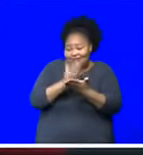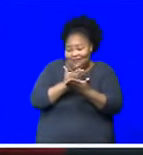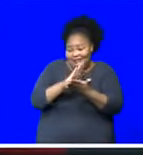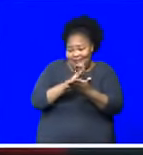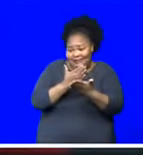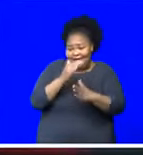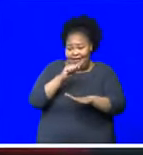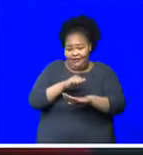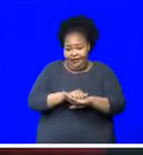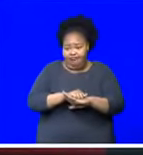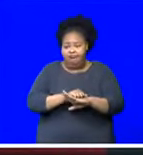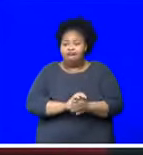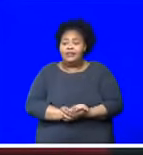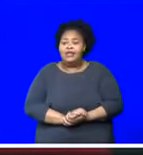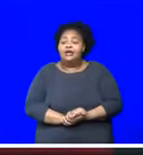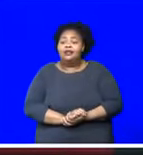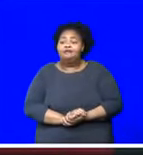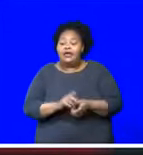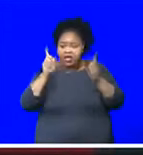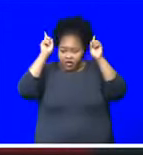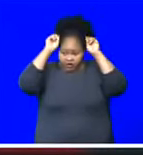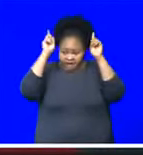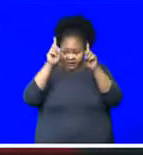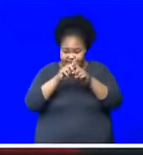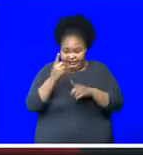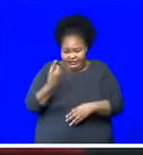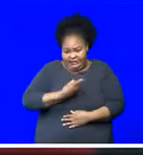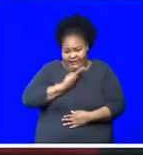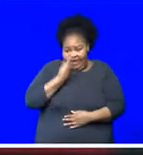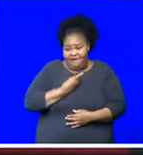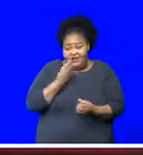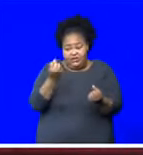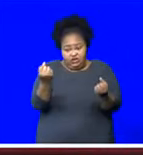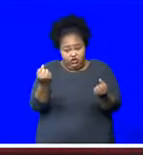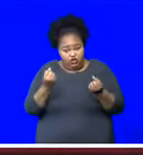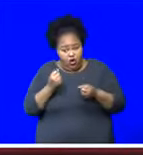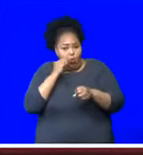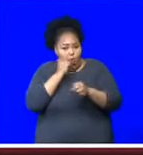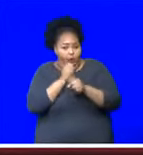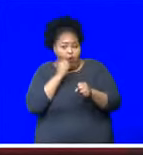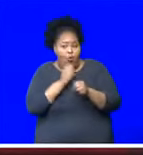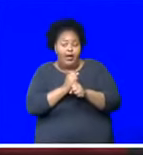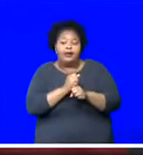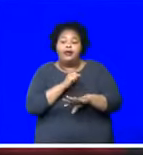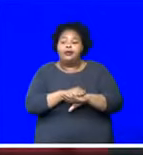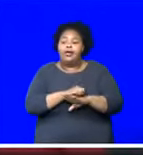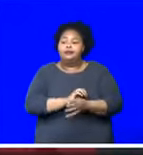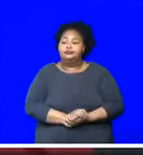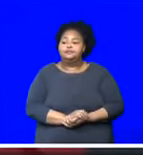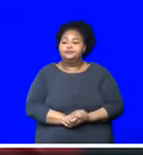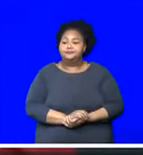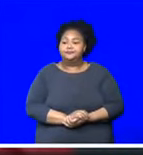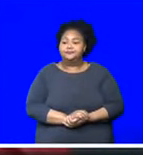bagcine sebakhona kuba strong badimele. Bakwendile ke lobo, bakwende